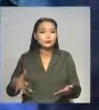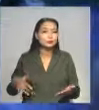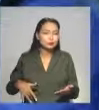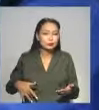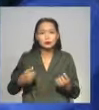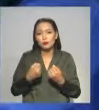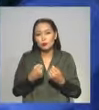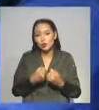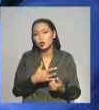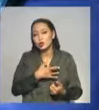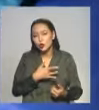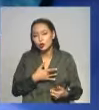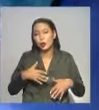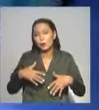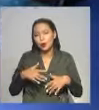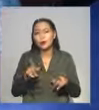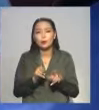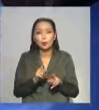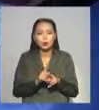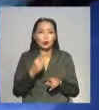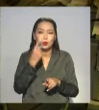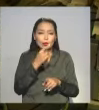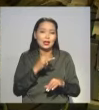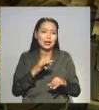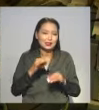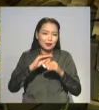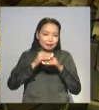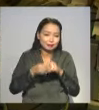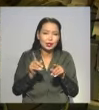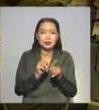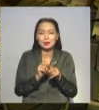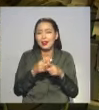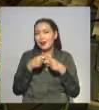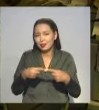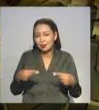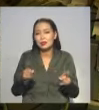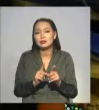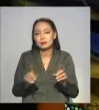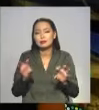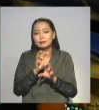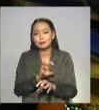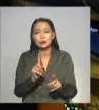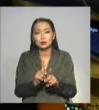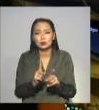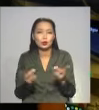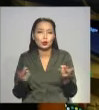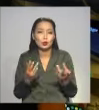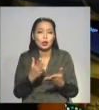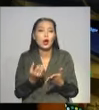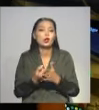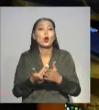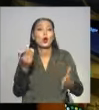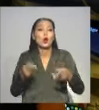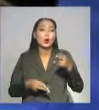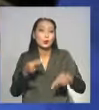бауыр, жүрек, өкпе, ұйқы безі, көздің мөлдір қабаты, сүйек кемігінің трансплантациясын жасауға қауқарлы. Операцияға дейінгі